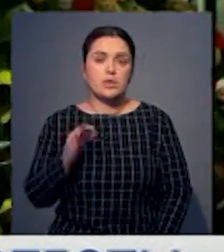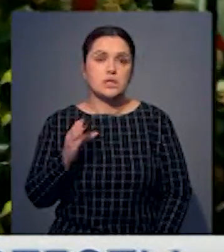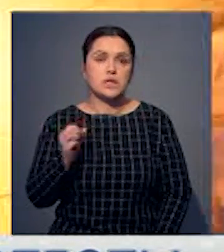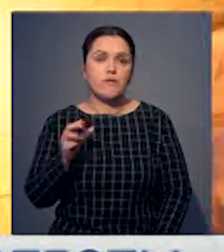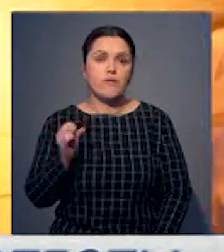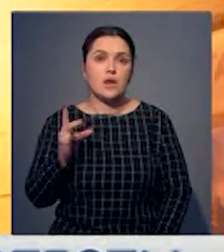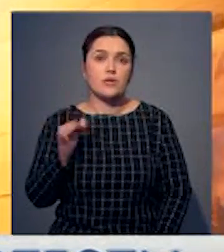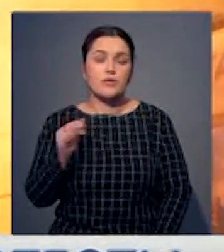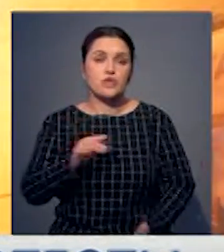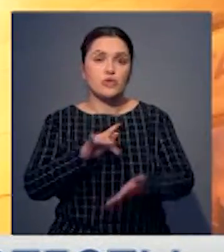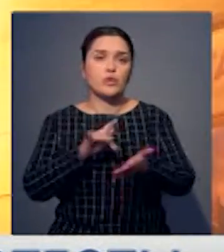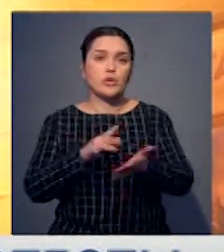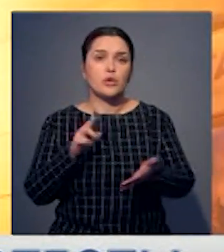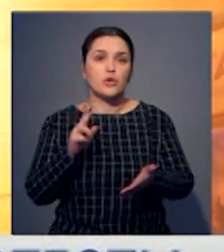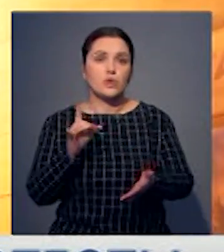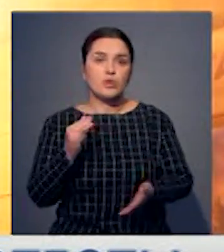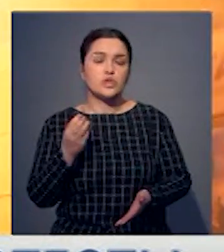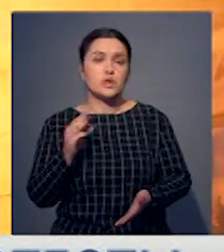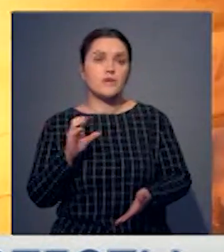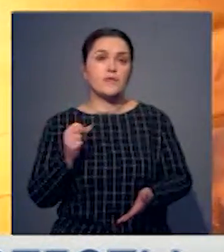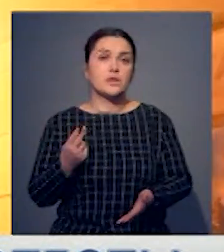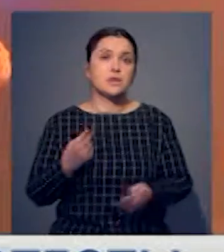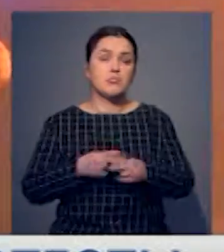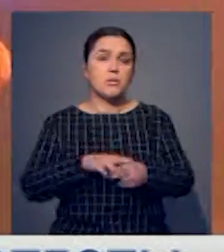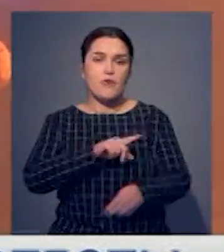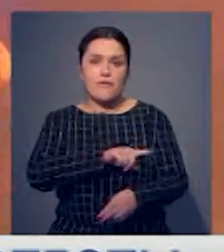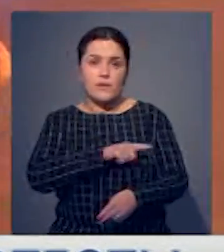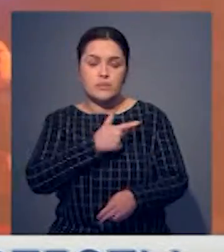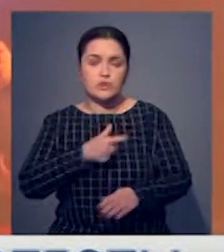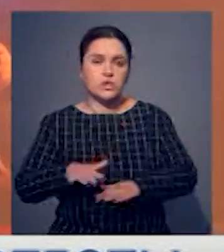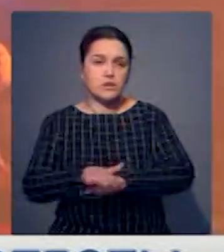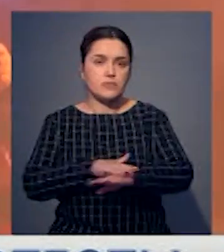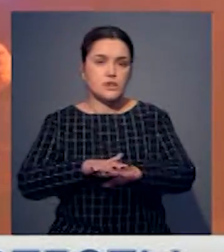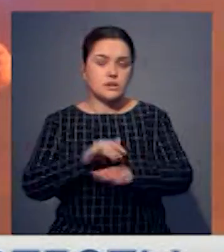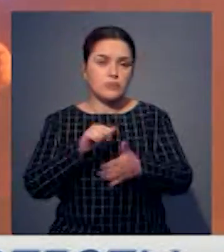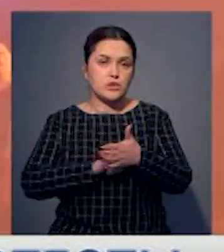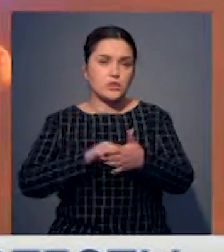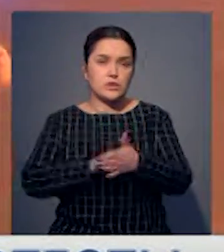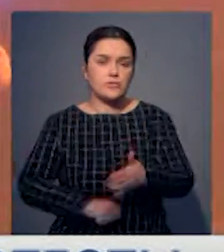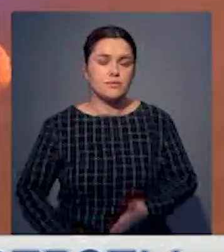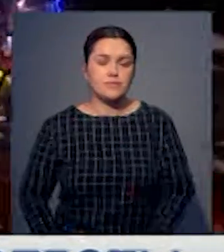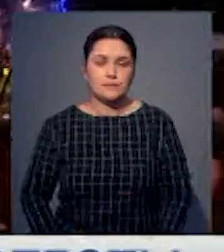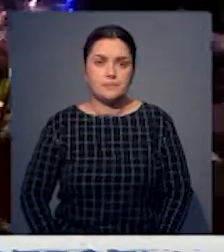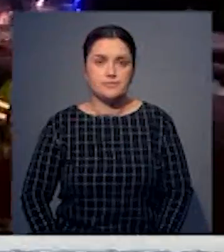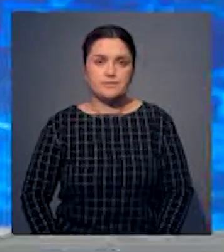Борка Стефановича в городе Крушевац. Это вызвало возмущение общественности.